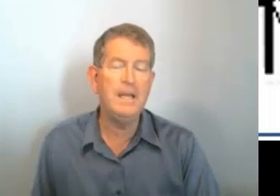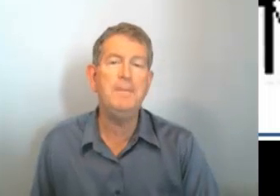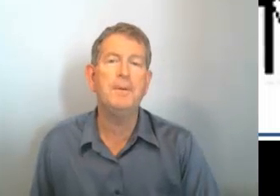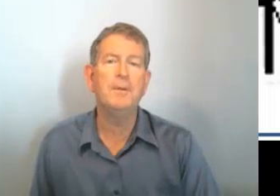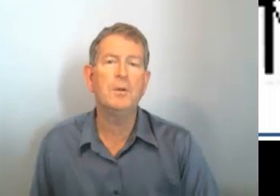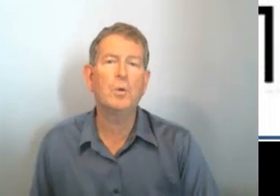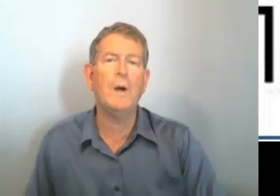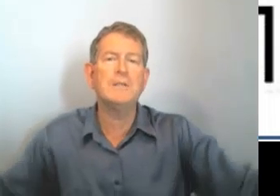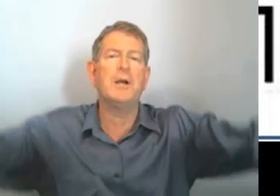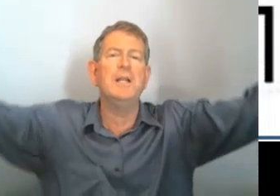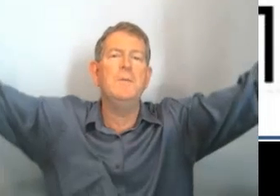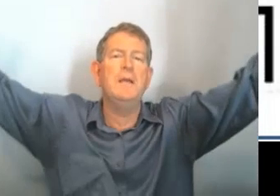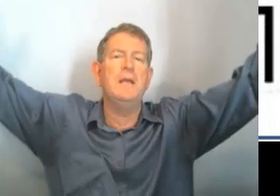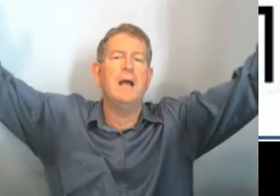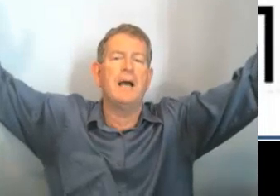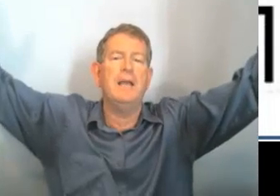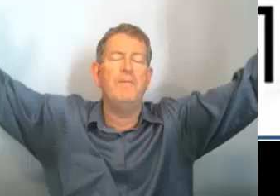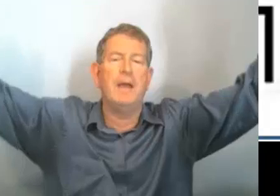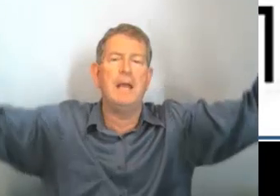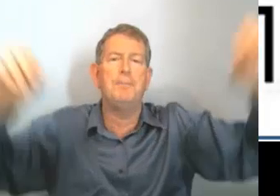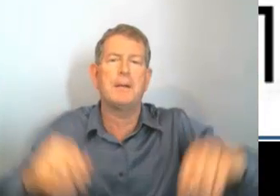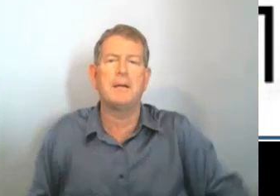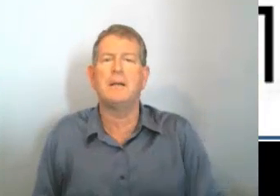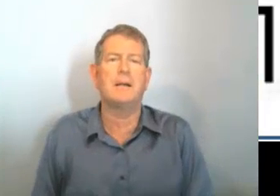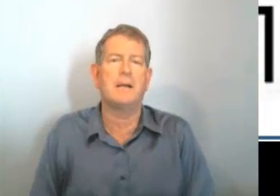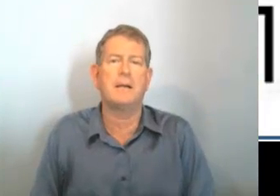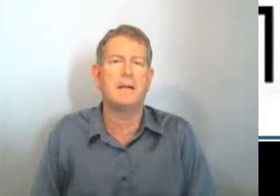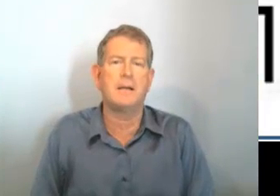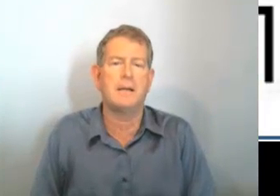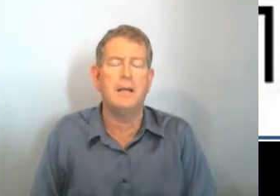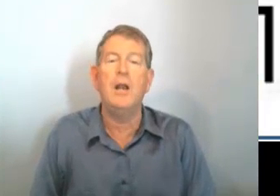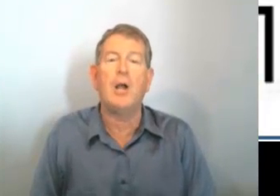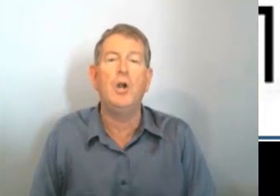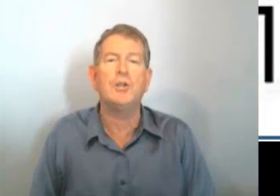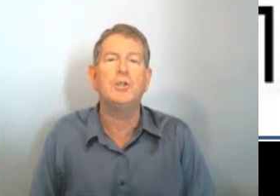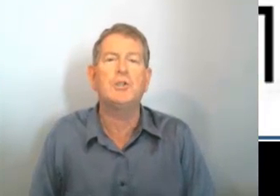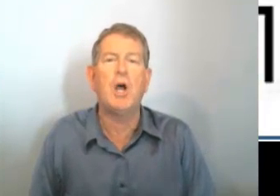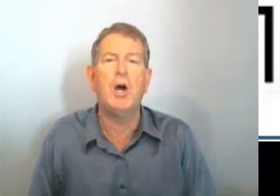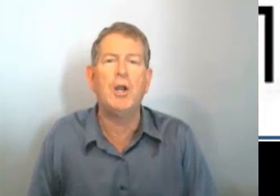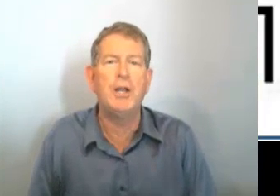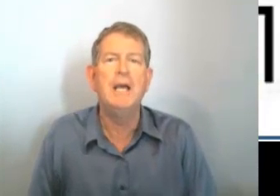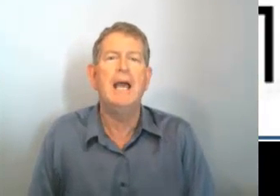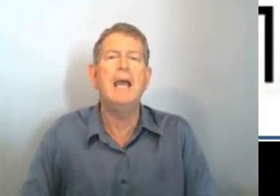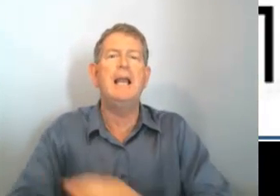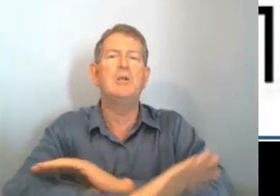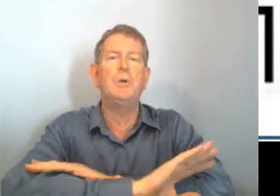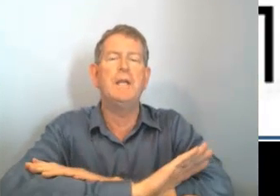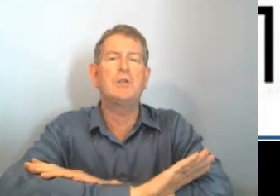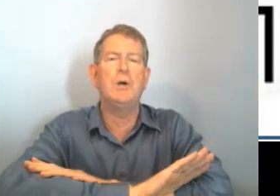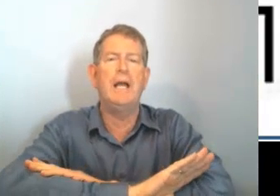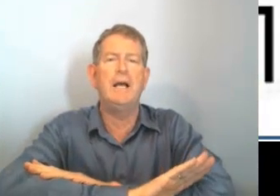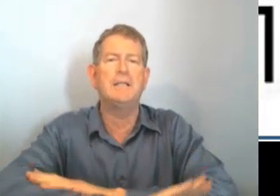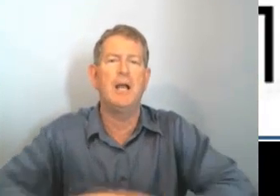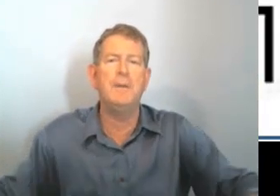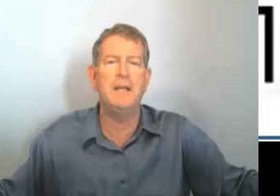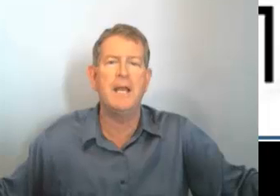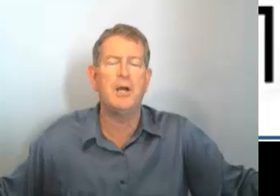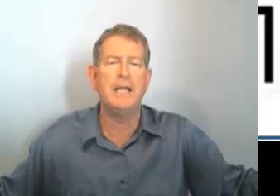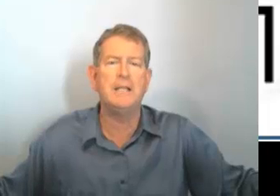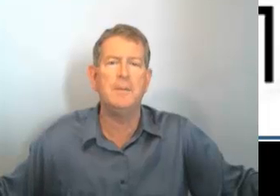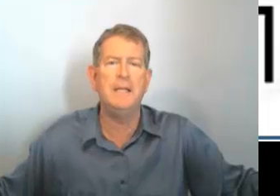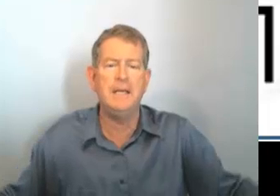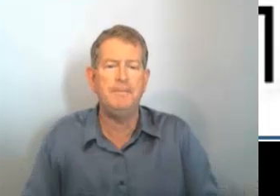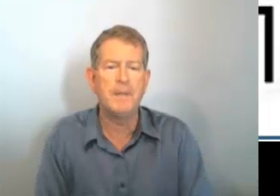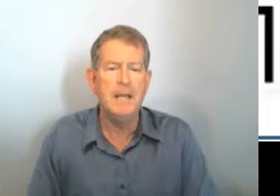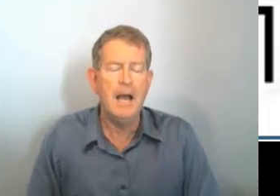pour Philippe, 3h30 arrive et la cloche sonne et la journée scolaire termine. L'école